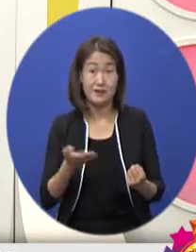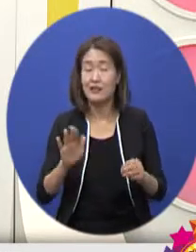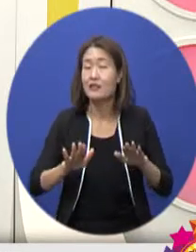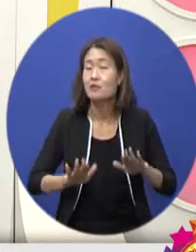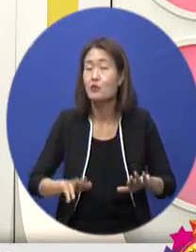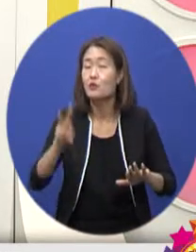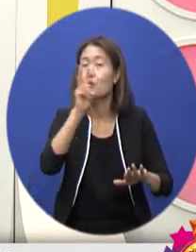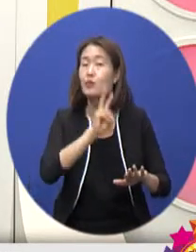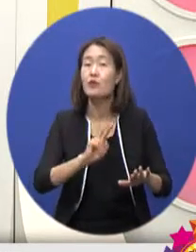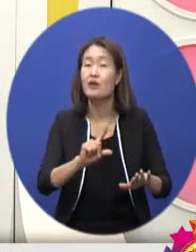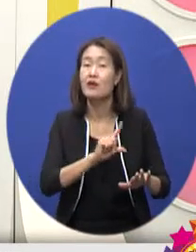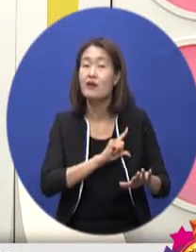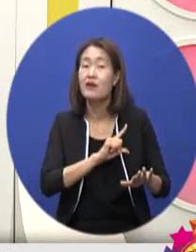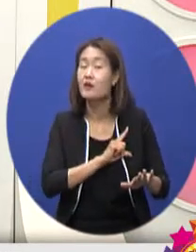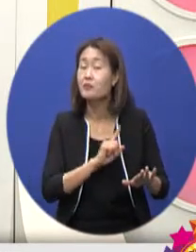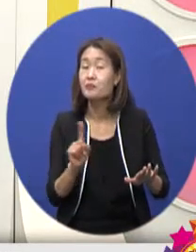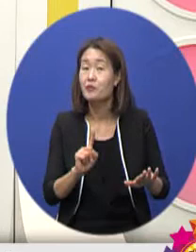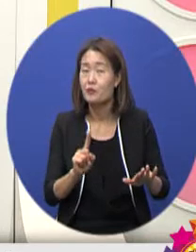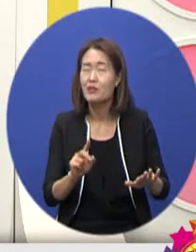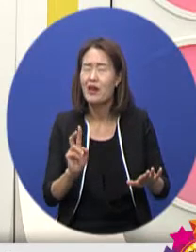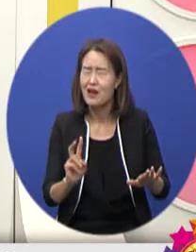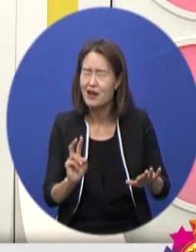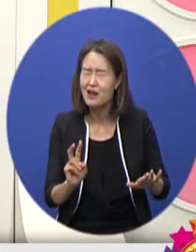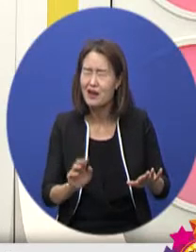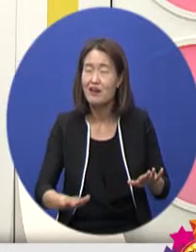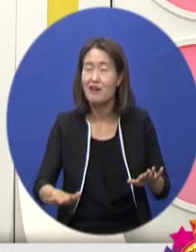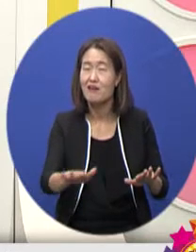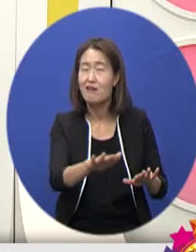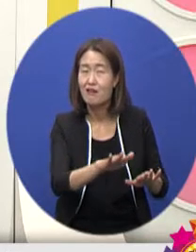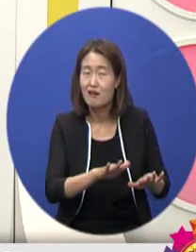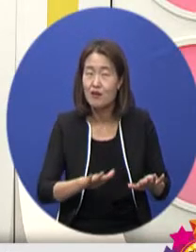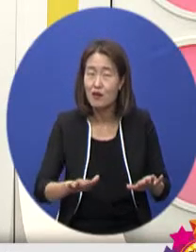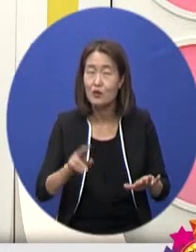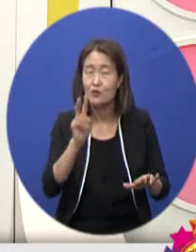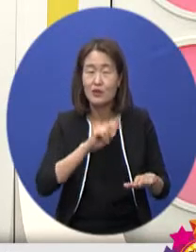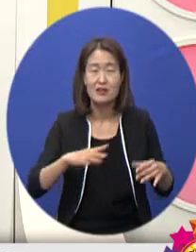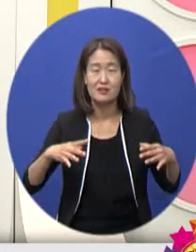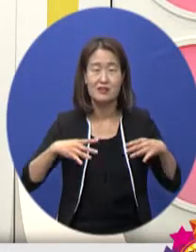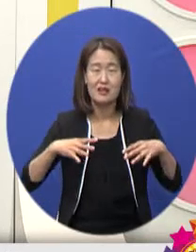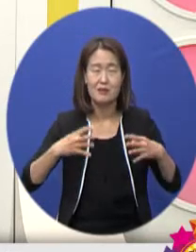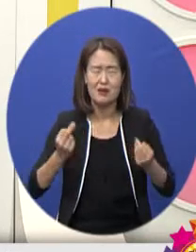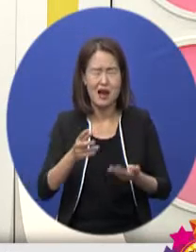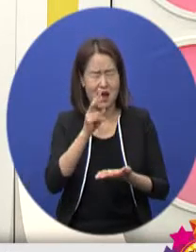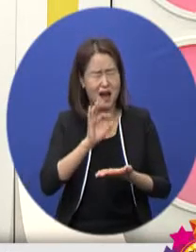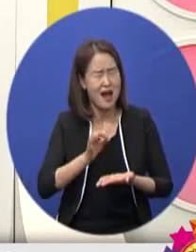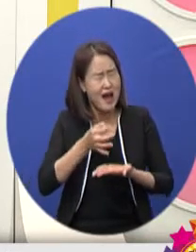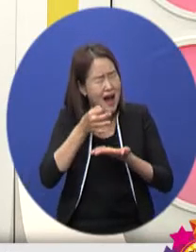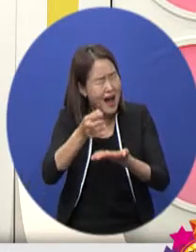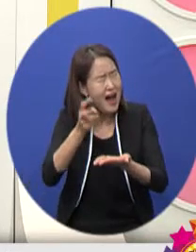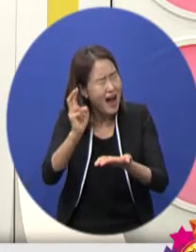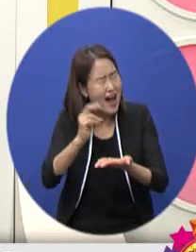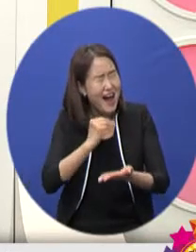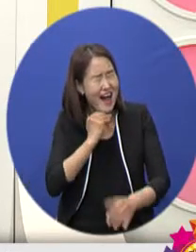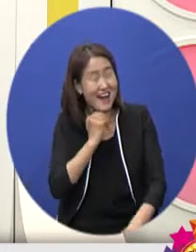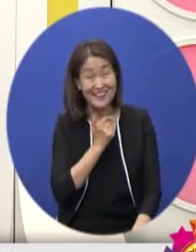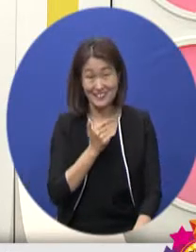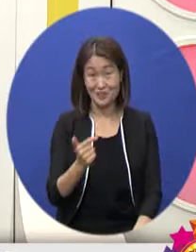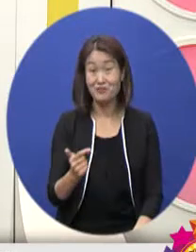이번에 부를 이 노래가 아마도 여러분들이 노래자랑에서 좀 많이 불러주시지 않을까 큰